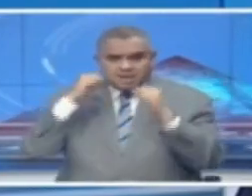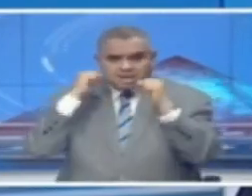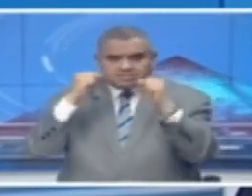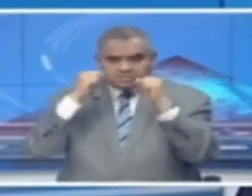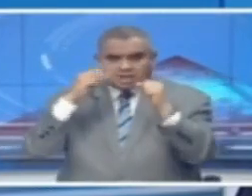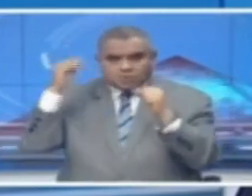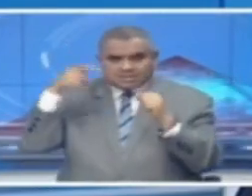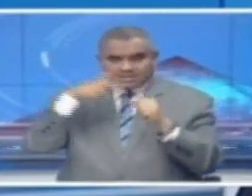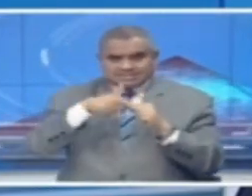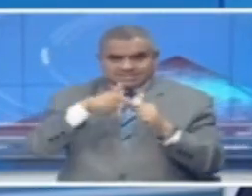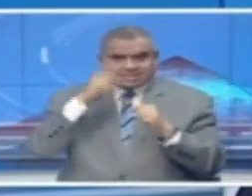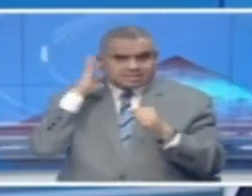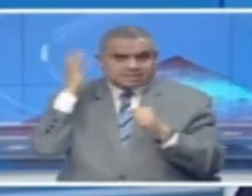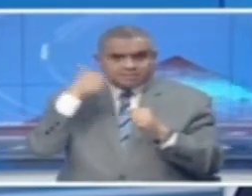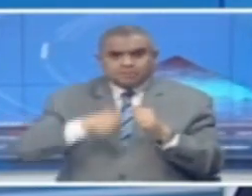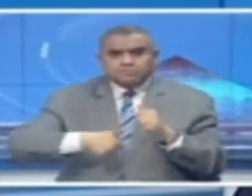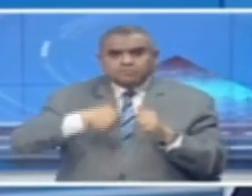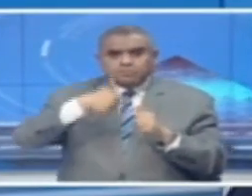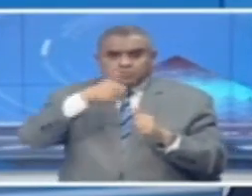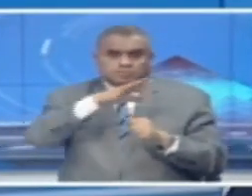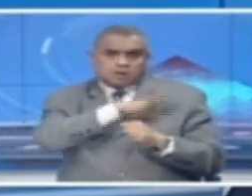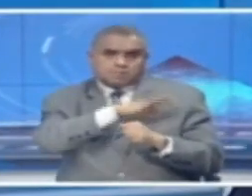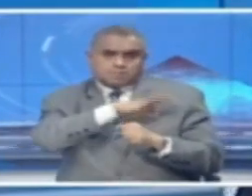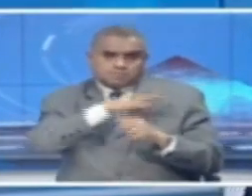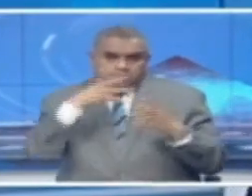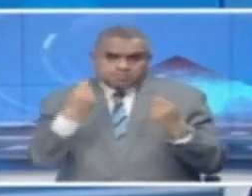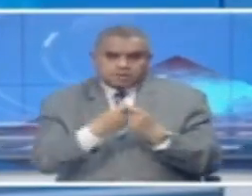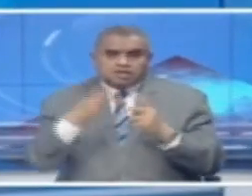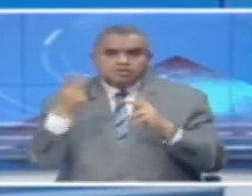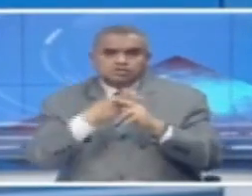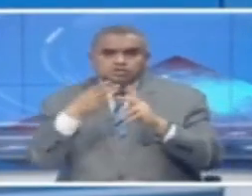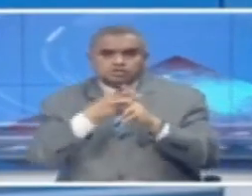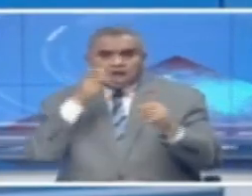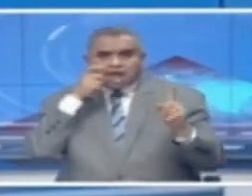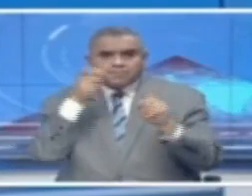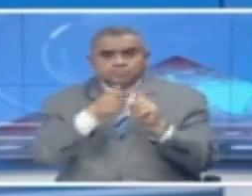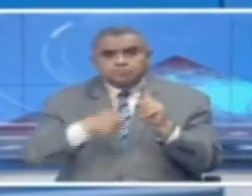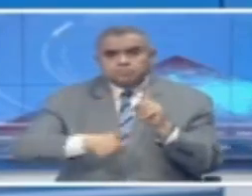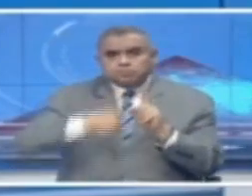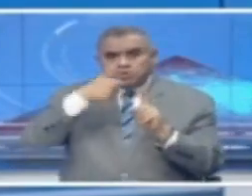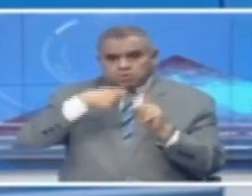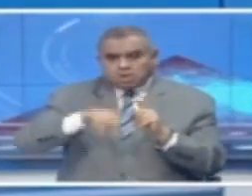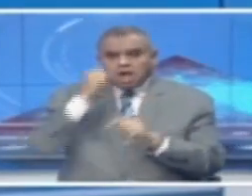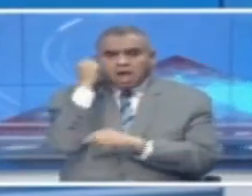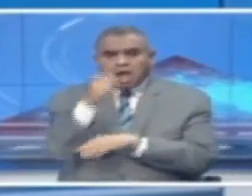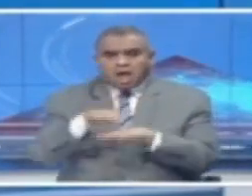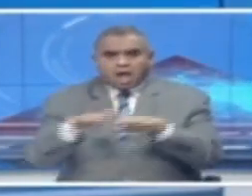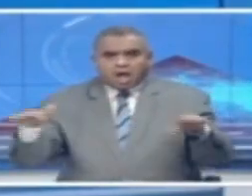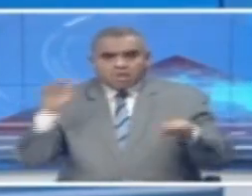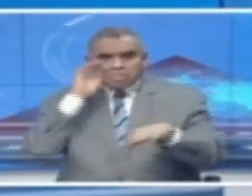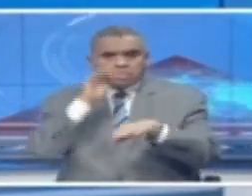30 من يونيو، ما هي أبرز المكتسبات التي تحققت للمواطن المصري على أرض الواقع؟